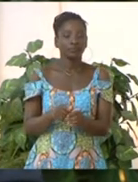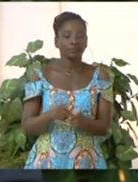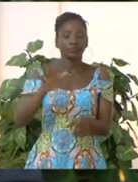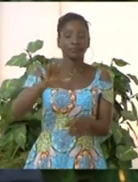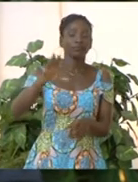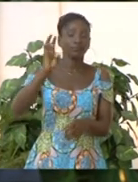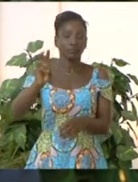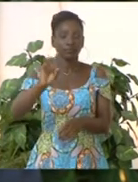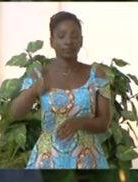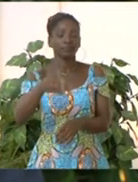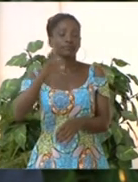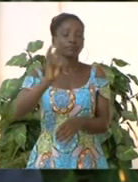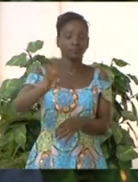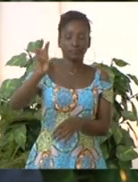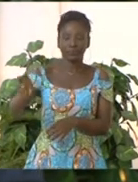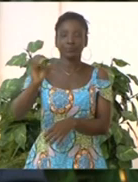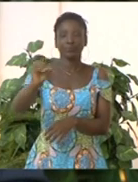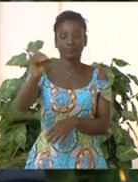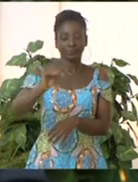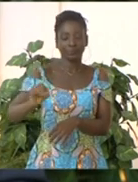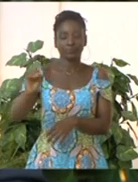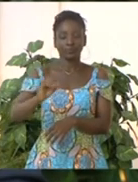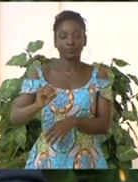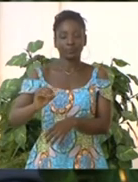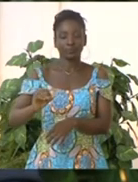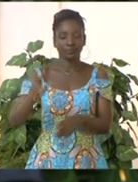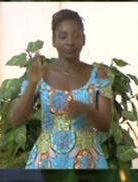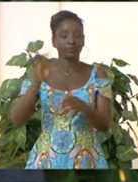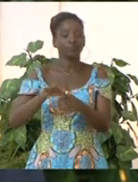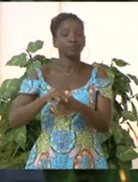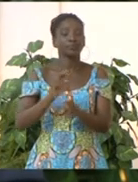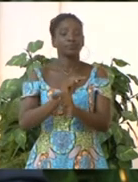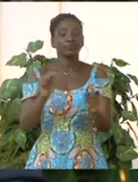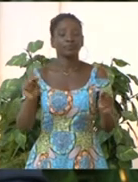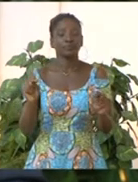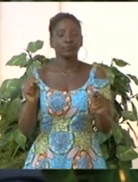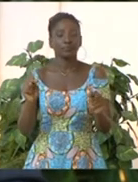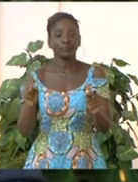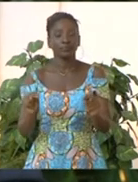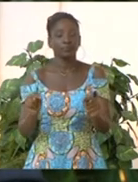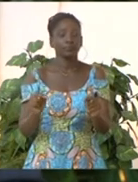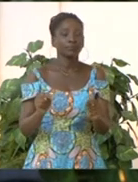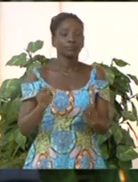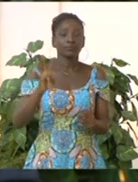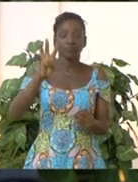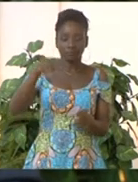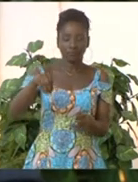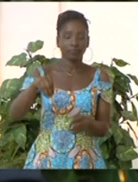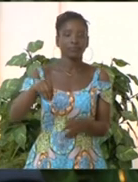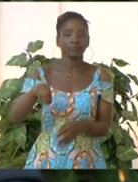56,66 % d'où le thème nul 4707